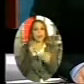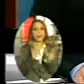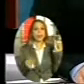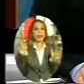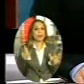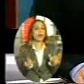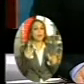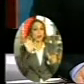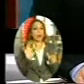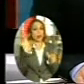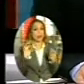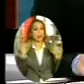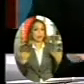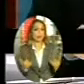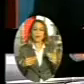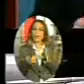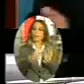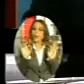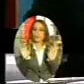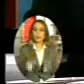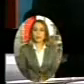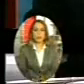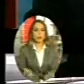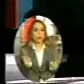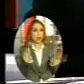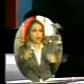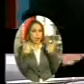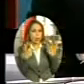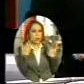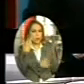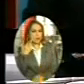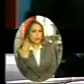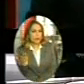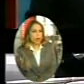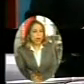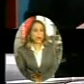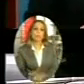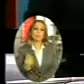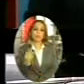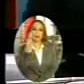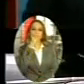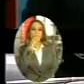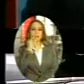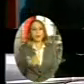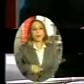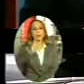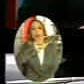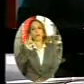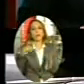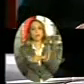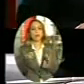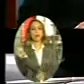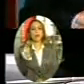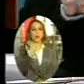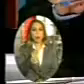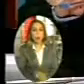עכשיו, עדיין ללא חשמל. איך אפשר להסביר את הביזיון הזה? אנחנו מנסים מיד לדבר עם מנכ"ל חברת החשמל, עופר